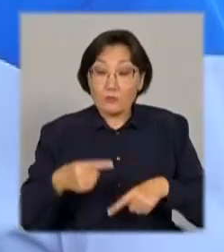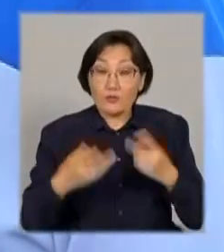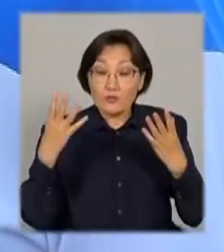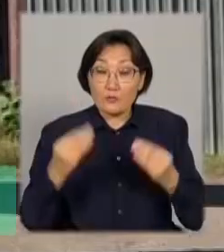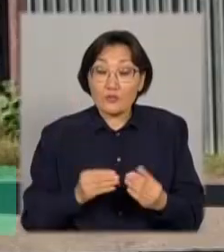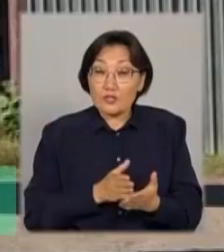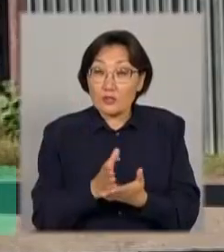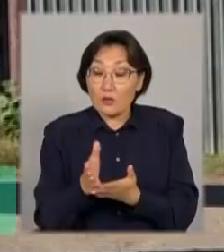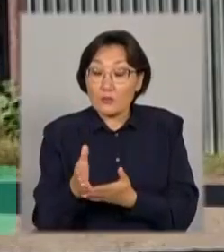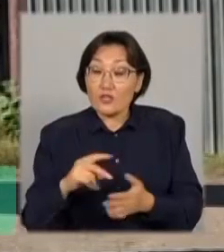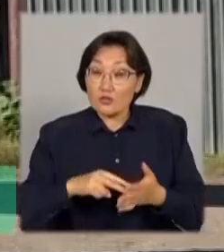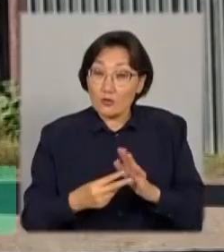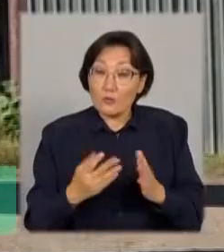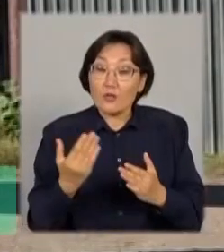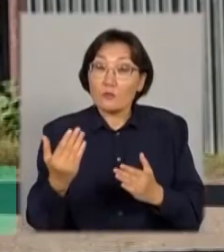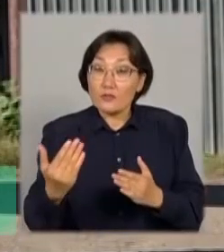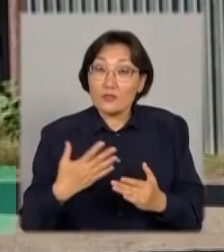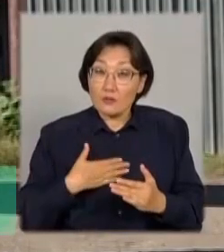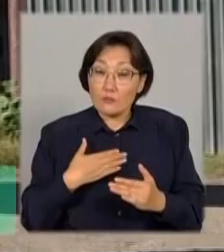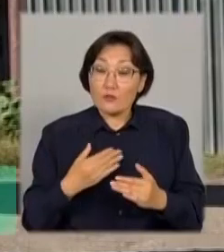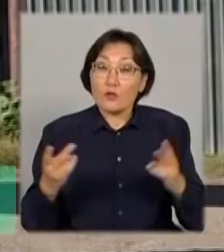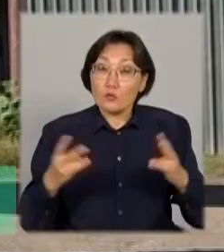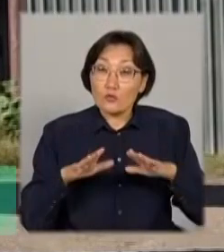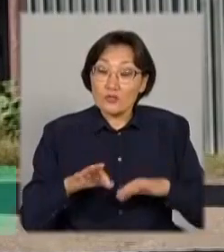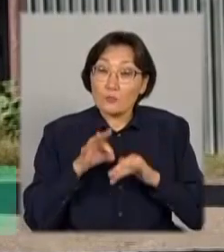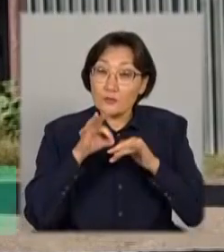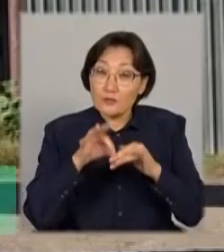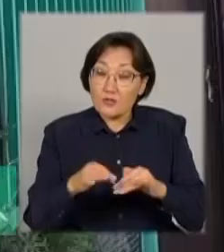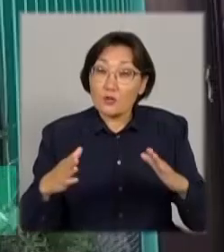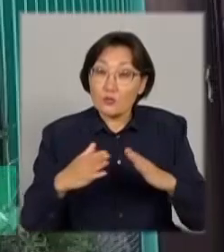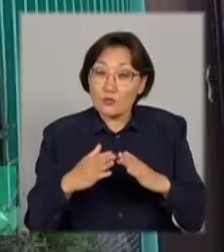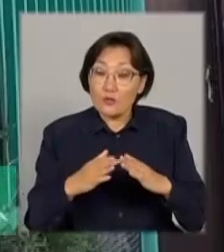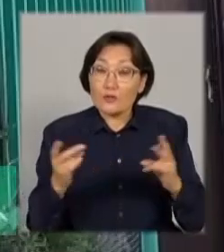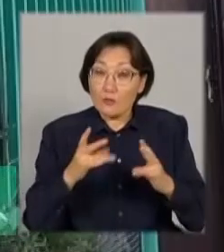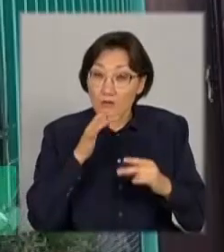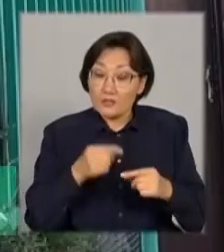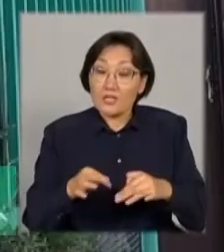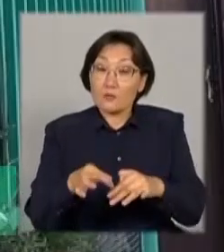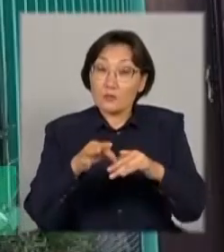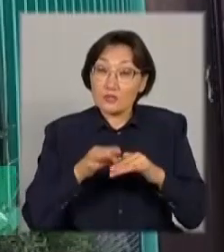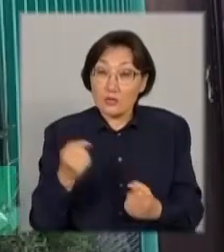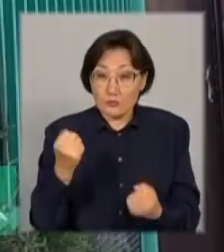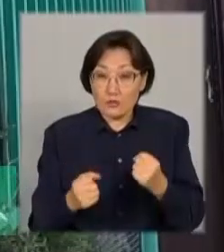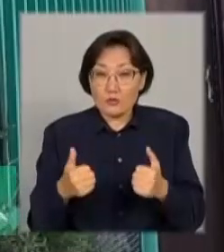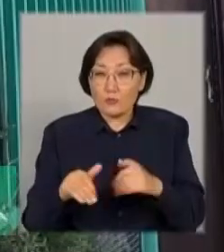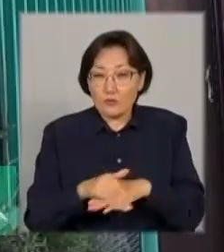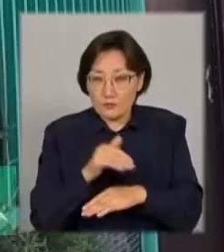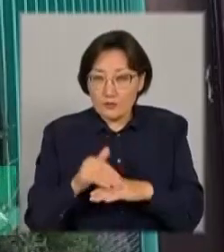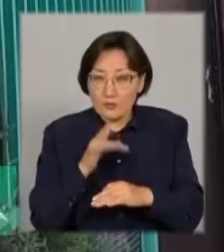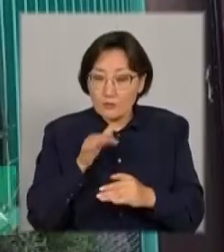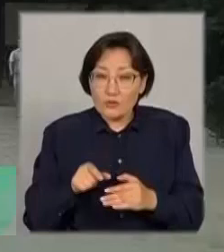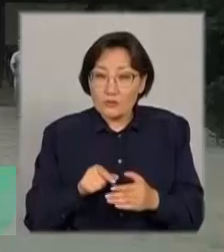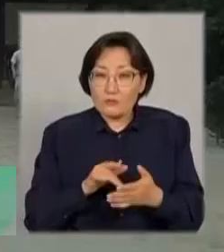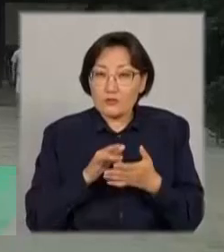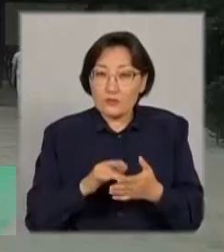күйіп кетті. Жергілікті әкімдік сүрлетін үй иелеріне баспана алу жөндігі мемлекеттік сатып алудың тоқтап қалғанын растап